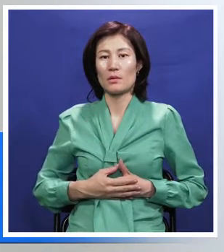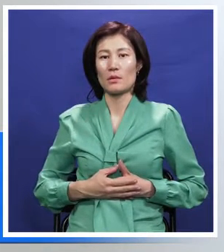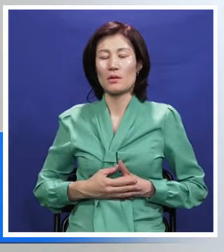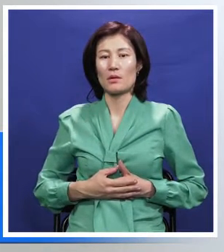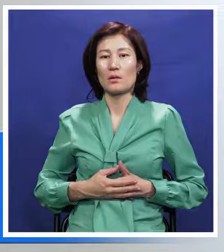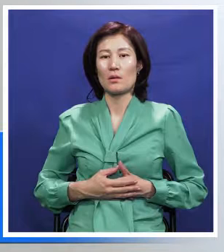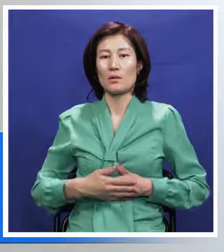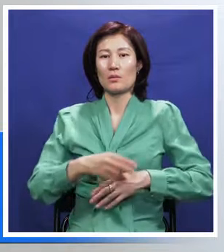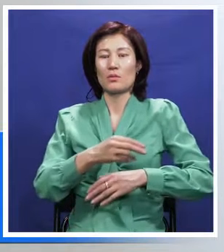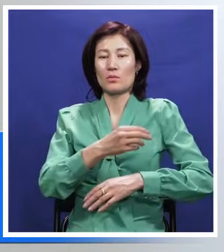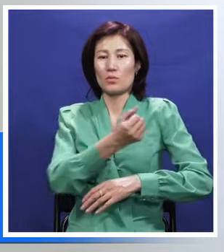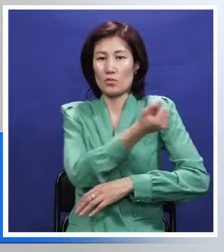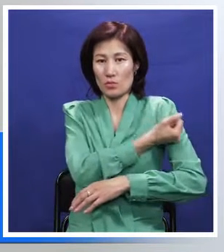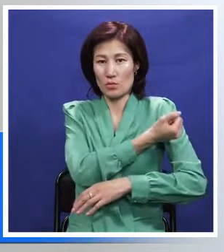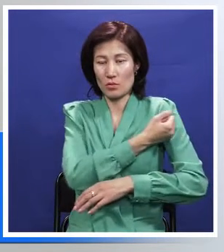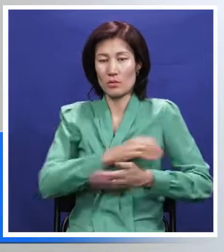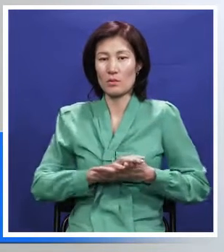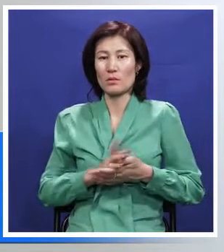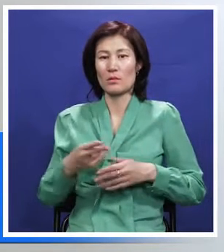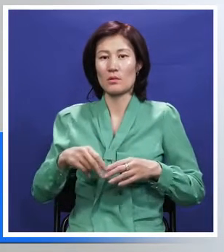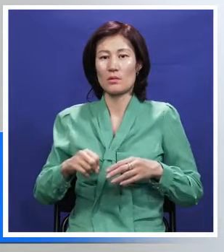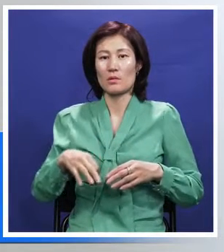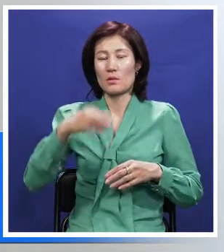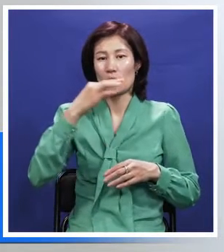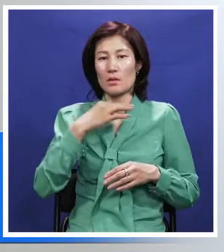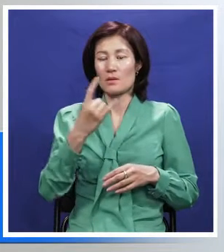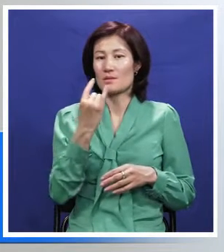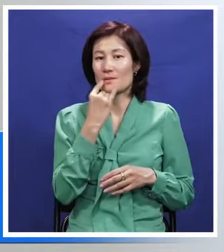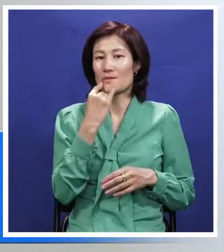пособием бәрі уголдарымызға кетіп қалды. Тоқ пешпен тұрмын.